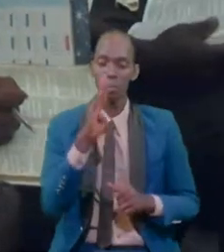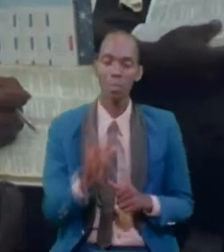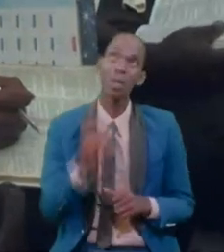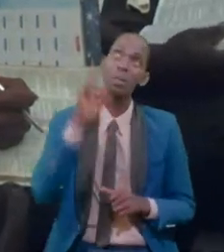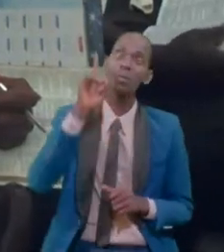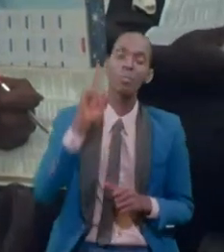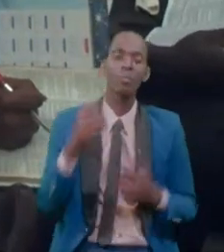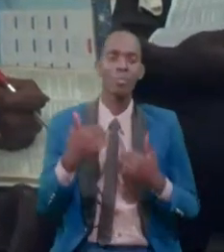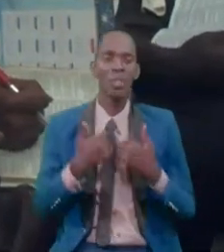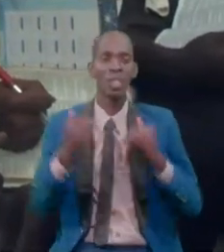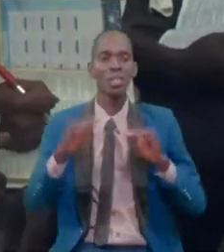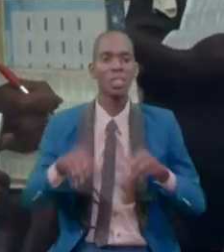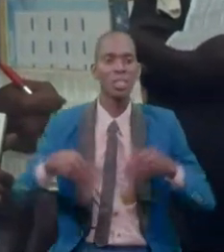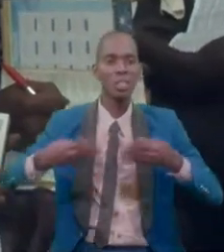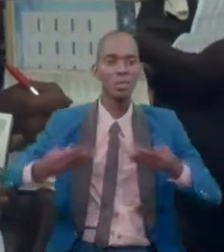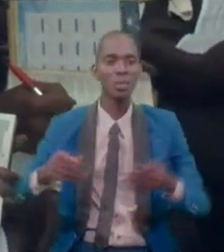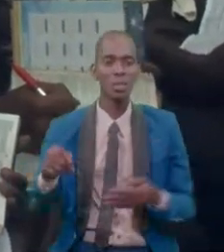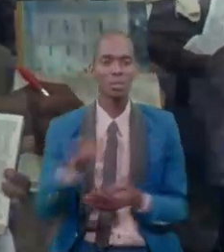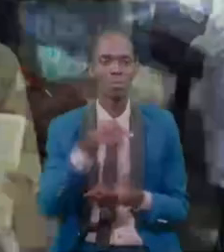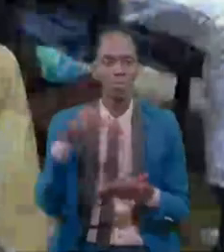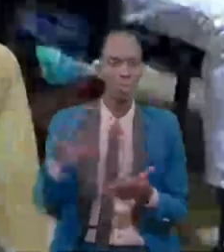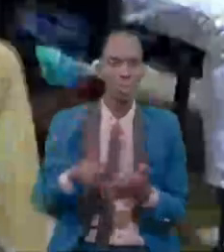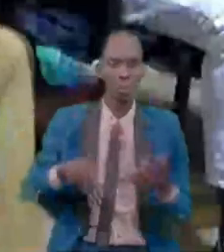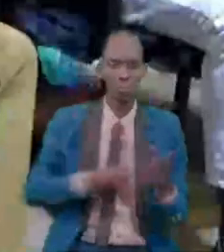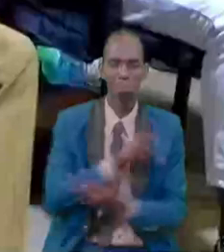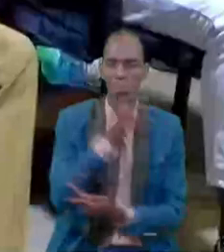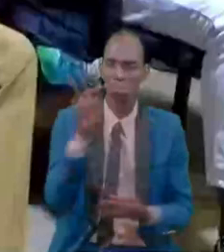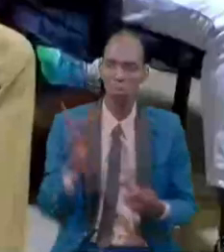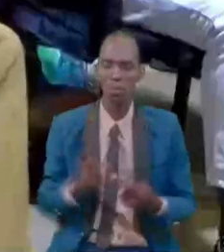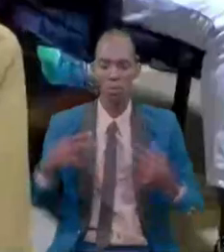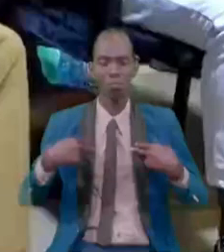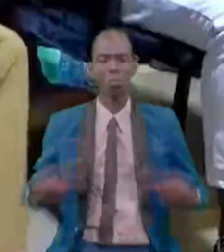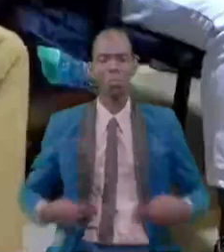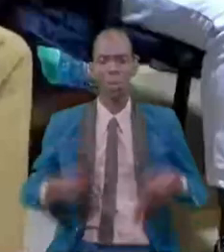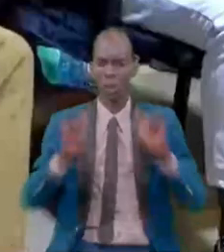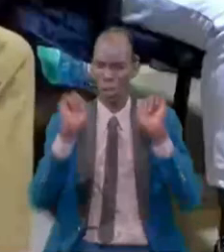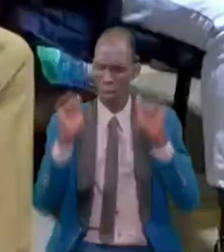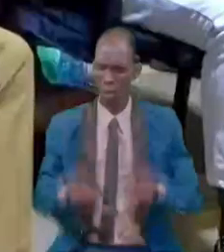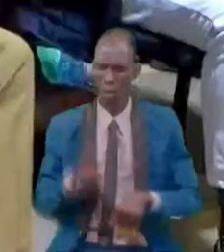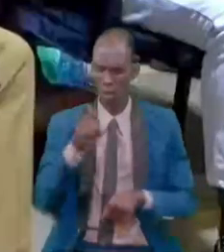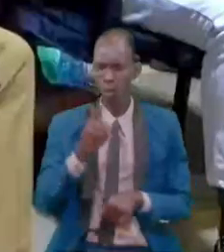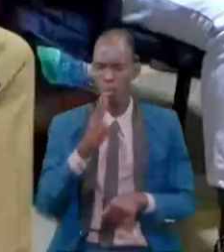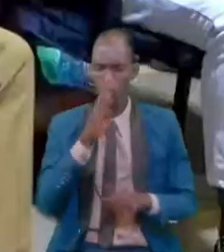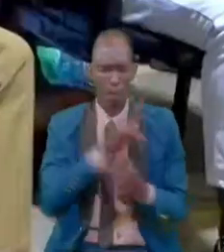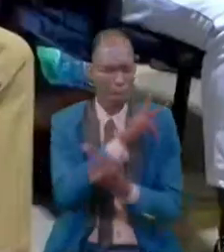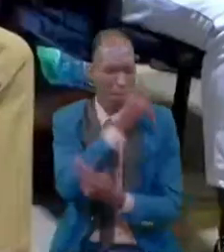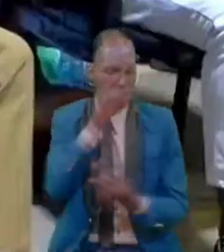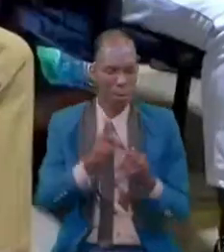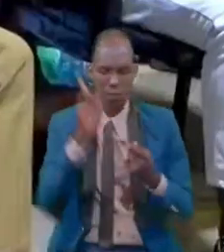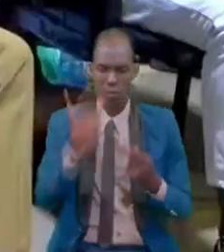C'est la foi en lui qui a donné à cet homme cette entière guérison en présence de vous tous. Est-ce que vous pouvez être parfaitement